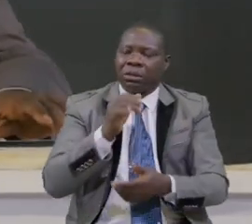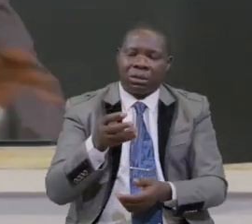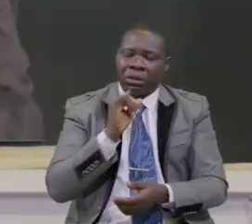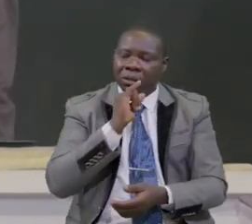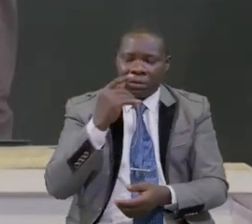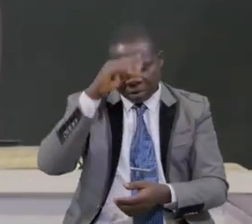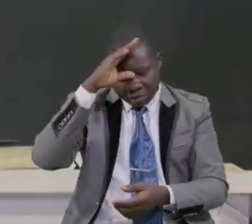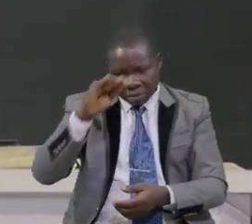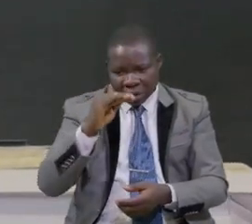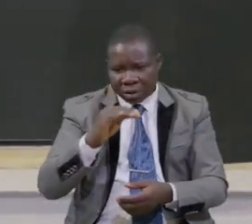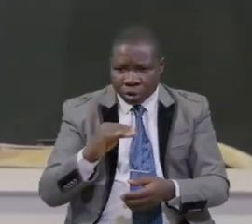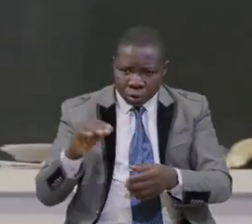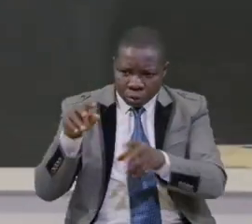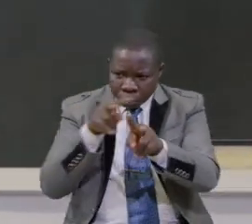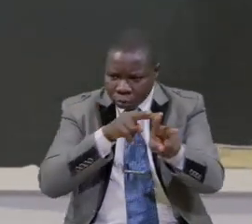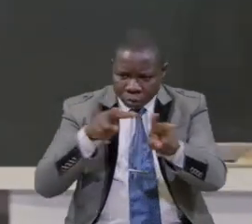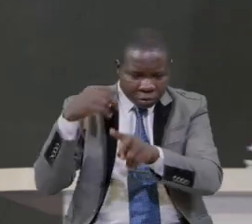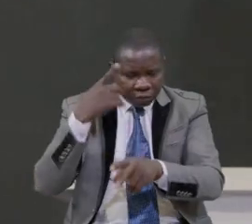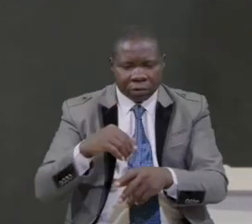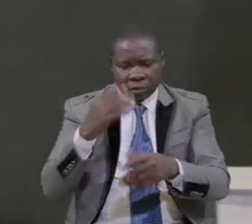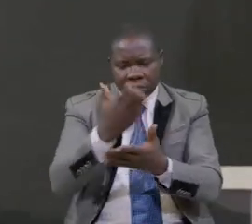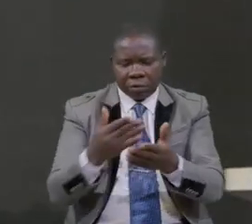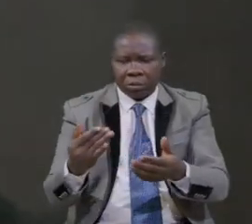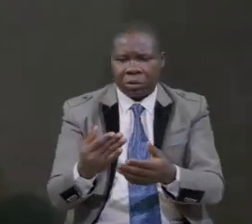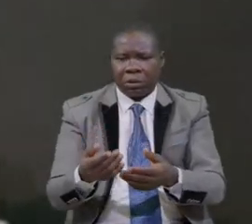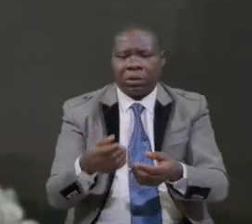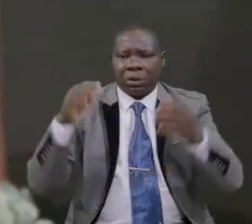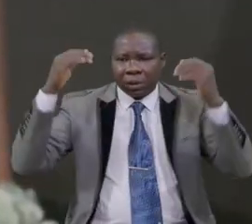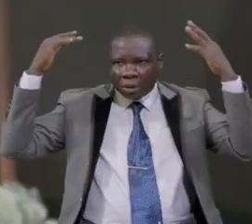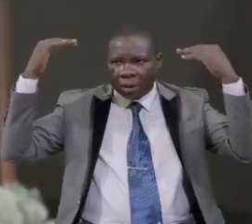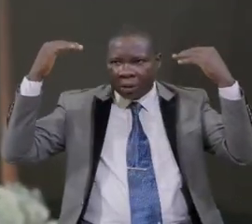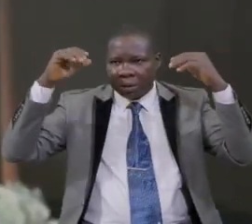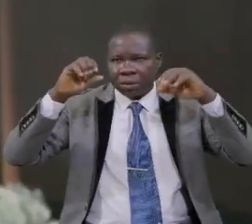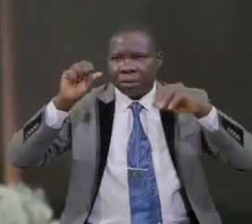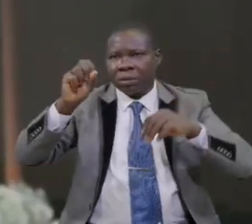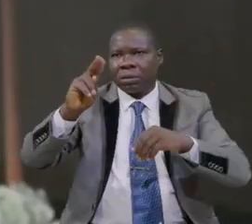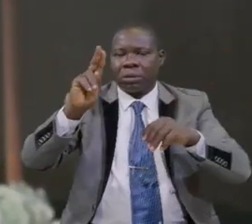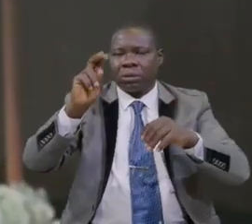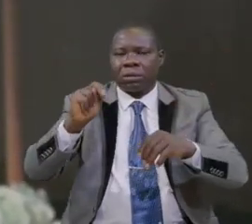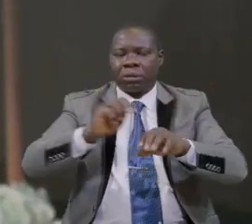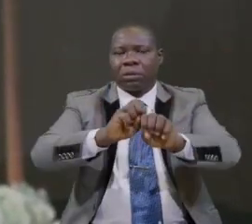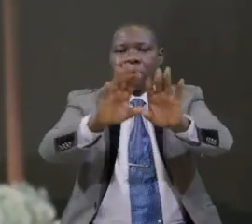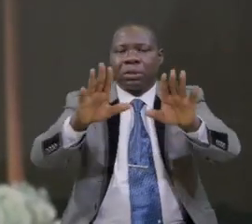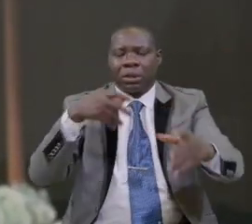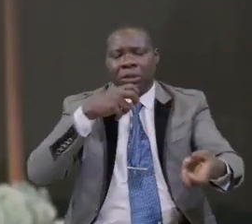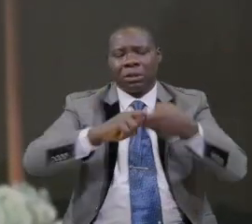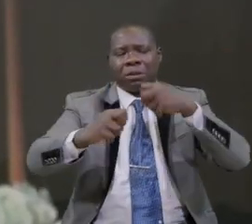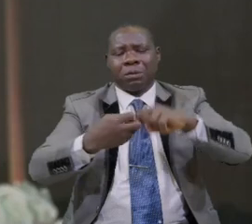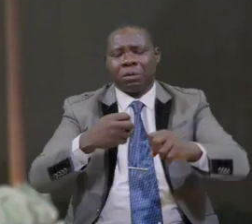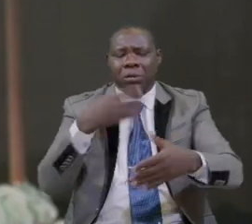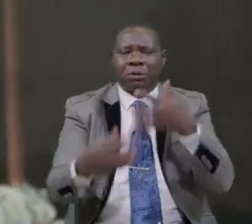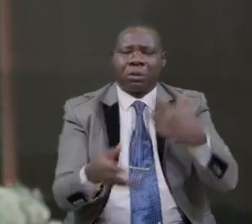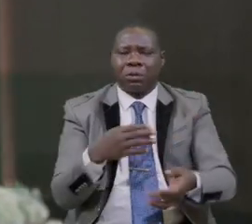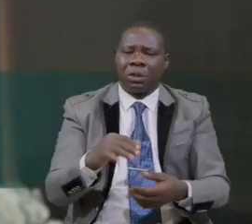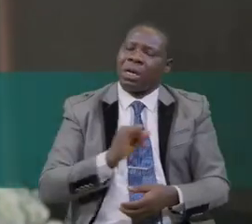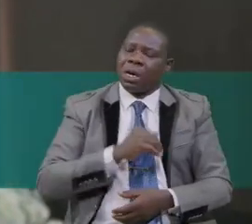chose. La pluie, les difficultés, quelle que soit la chose, je suis. Et